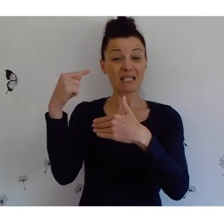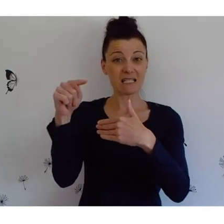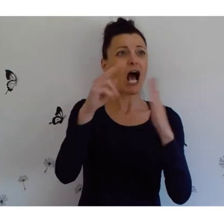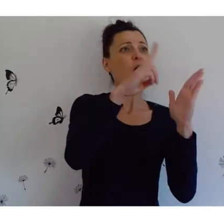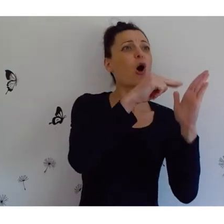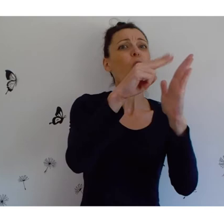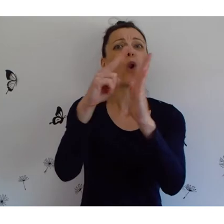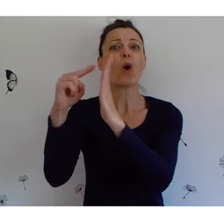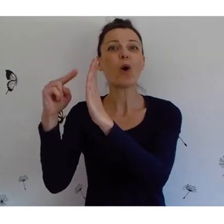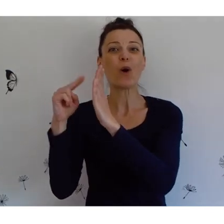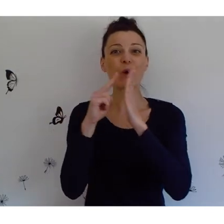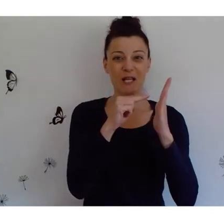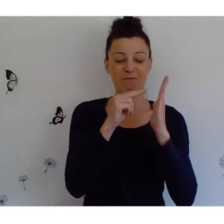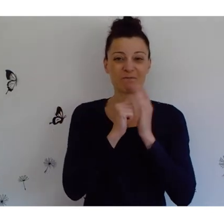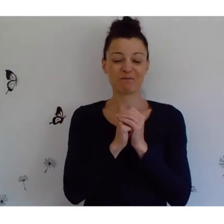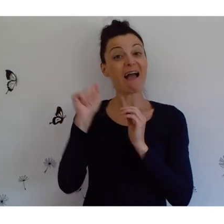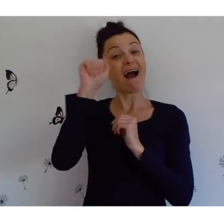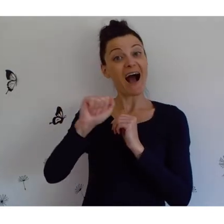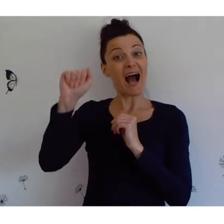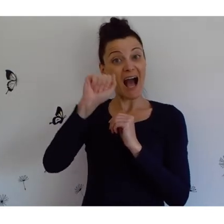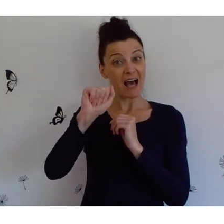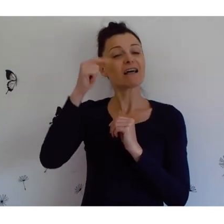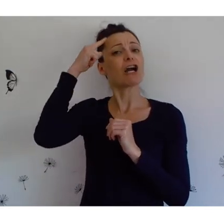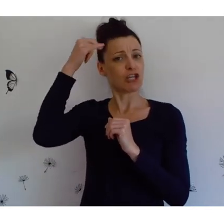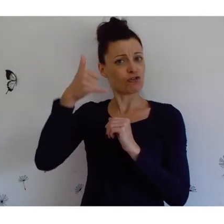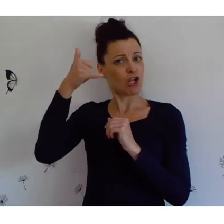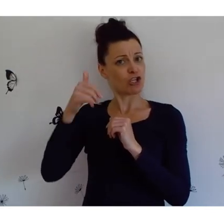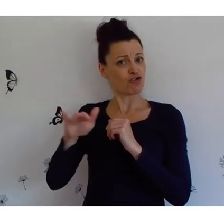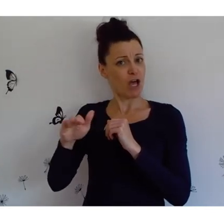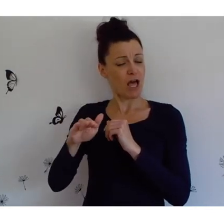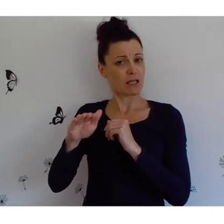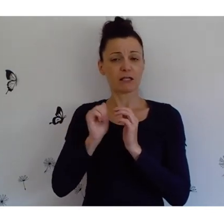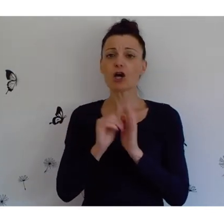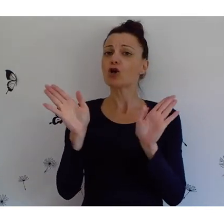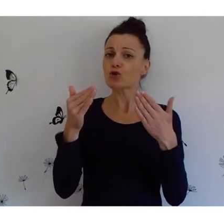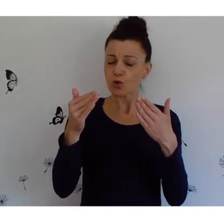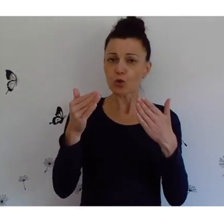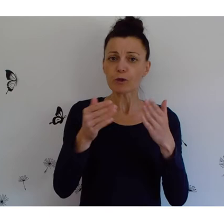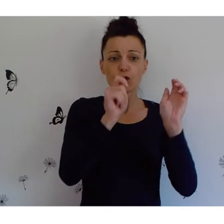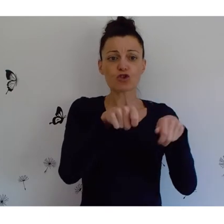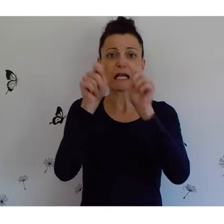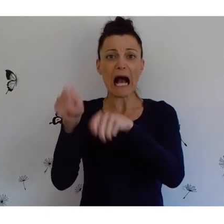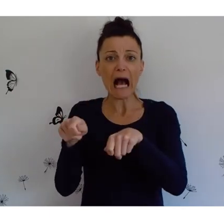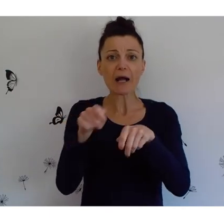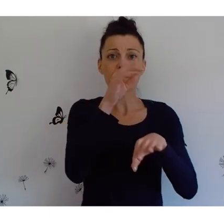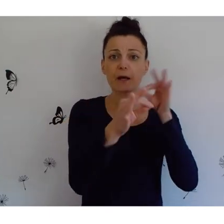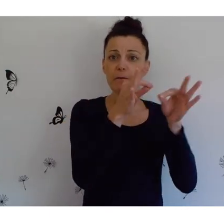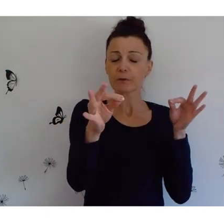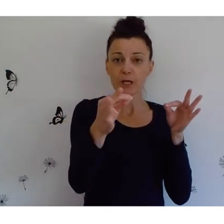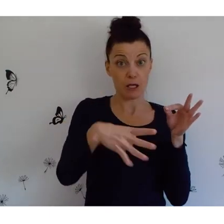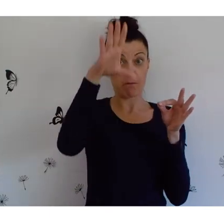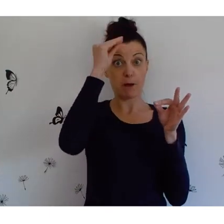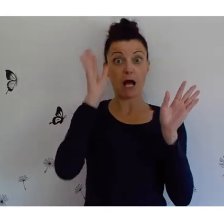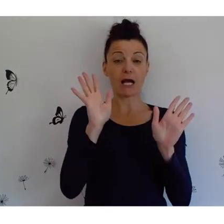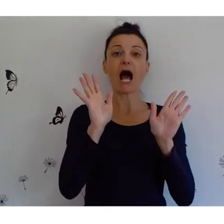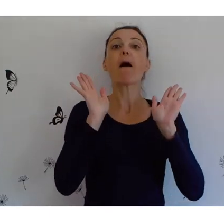colorata. Ada era una bambina sveglia e imparò subito ad allacciarsi le stringhe, anche se i nodi li faceva